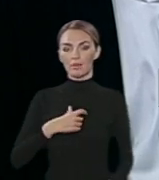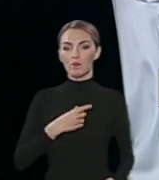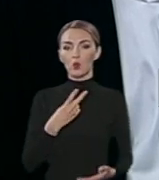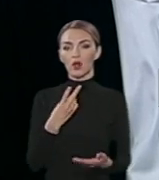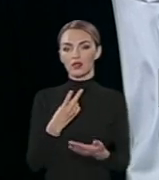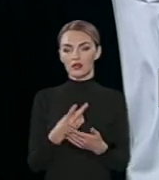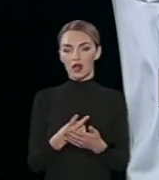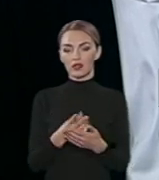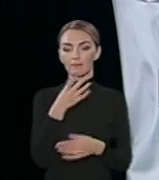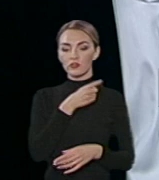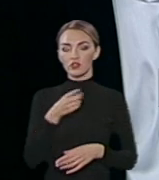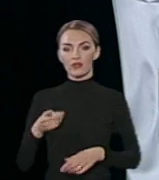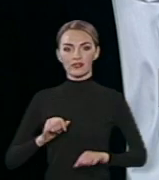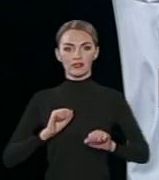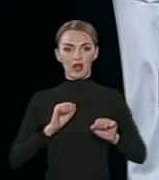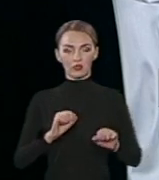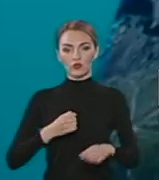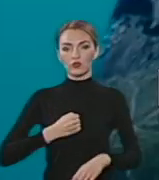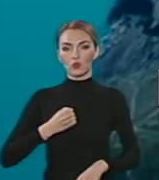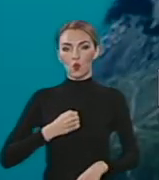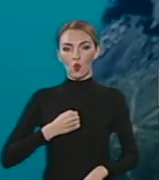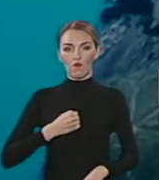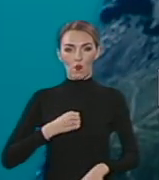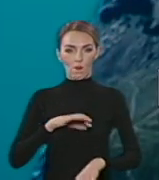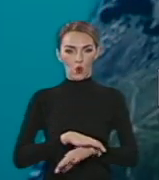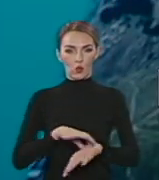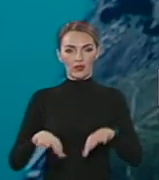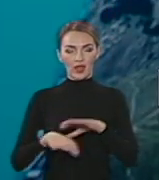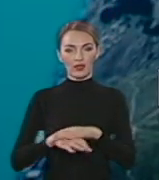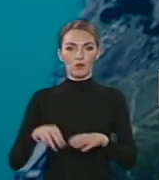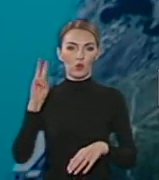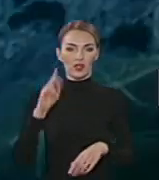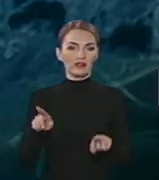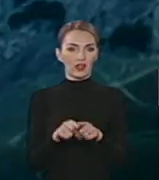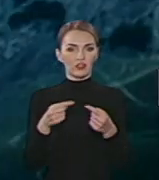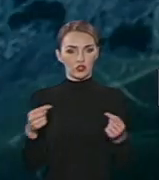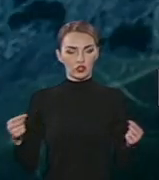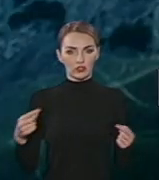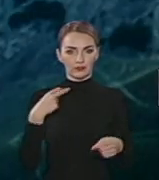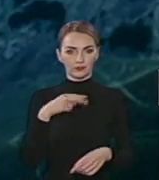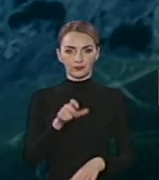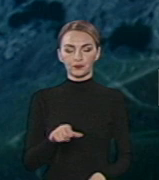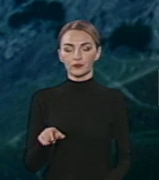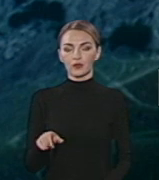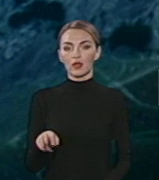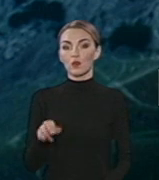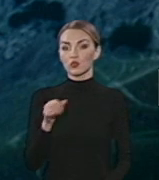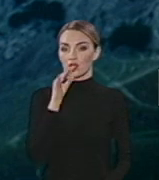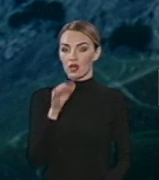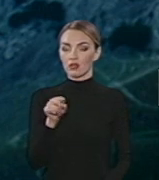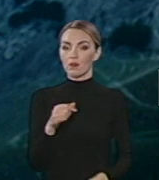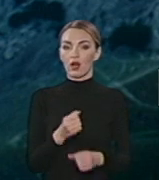під час захисту як військовополонених моряків, так і інших політв'язнів? Ну, я можу сказати, що дійсно